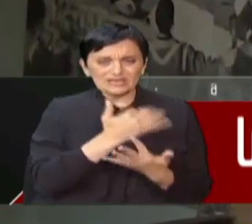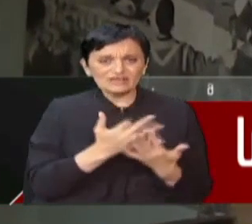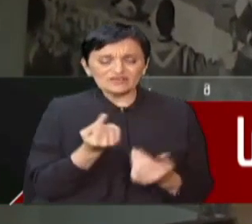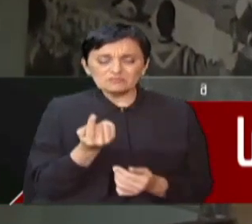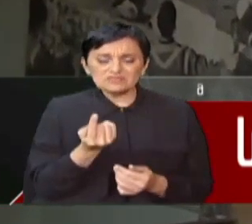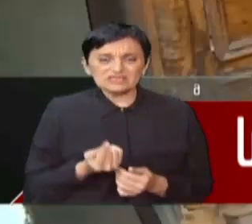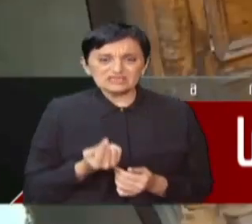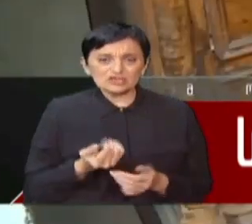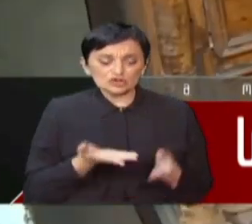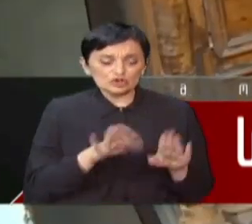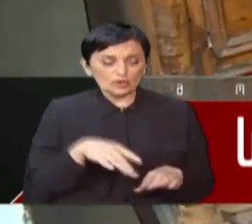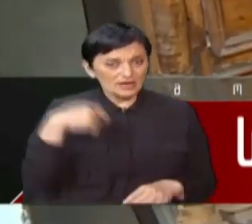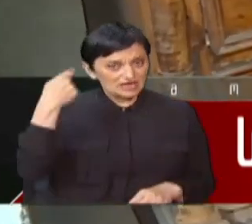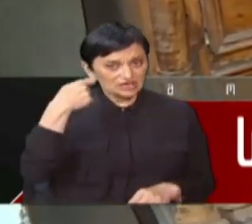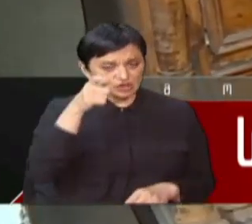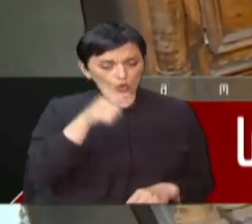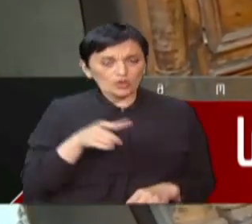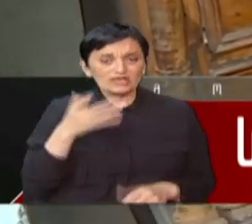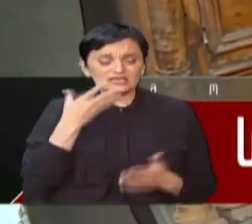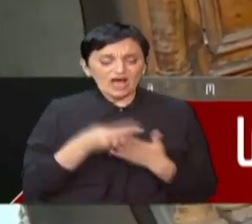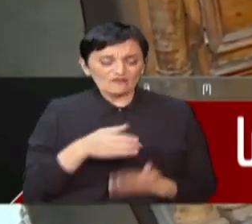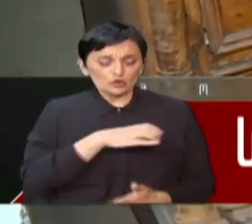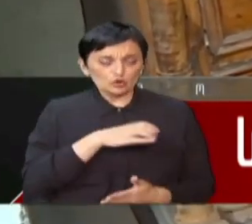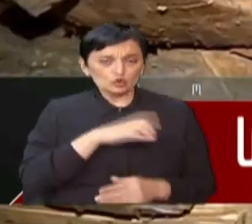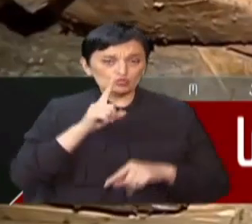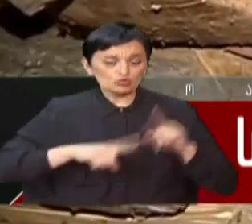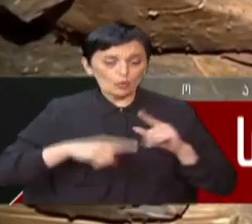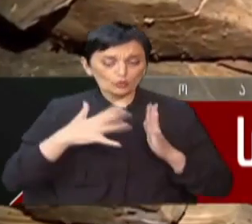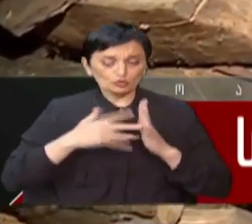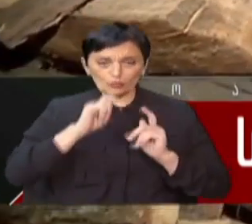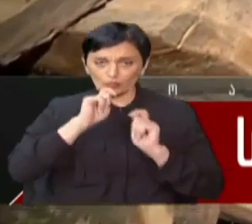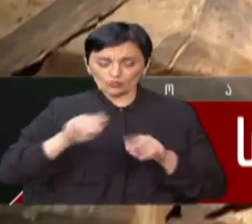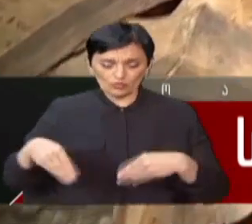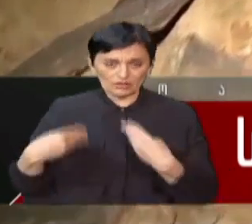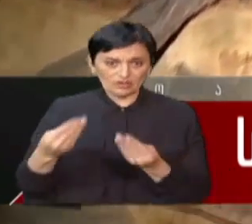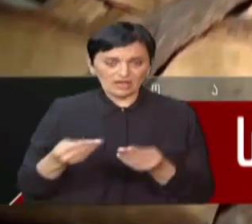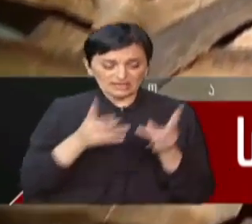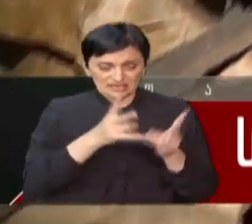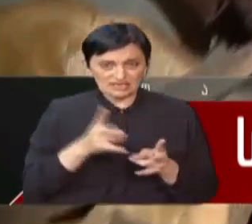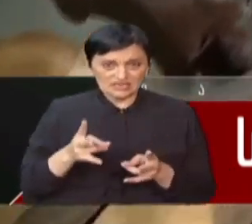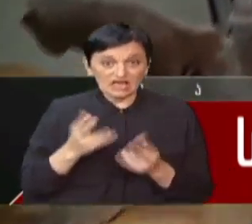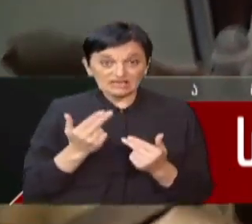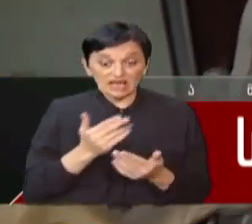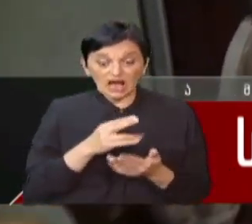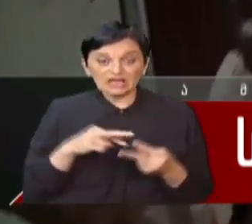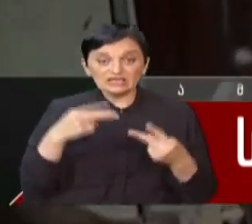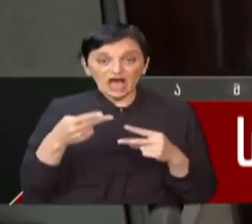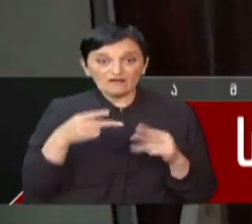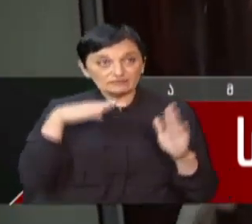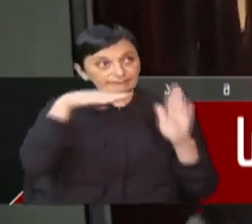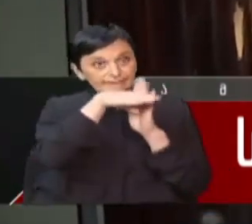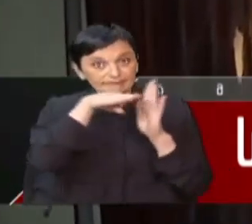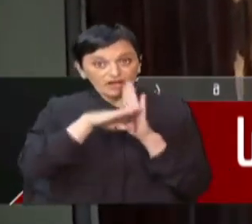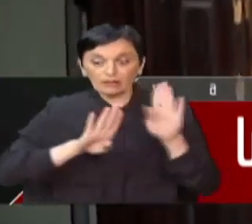მცირე რაოდენობით შემორჩა რეჟისორს, რადგან მთელი თავისი ქონება მშობლიურ სოფელს გადასცა, დაზიანებულია და ექსპოზიციის ნაცვლად სათავსო